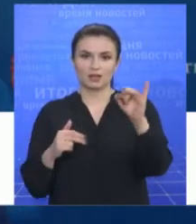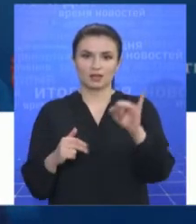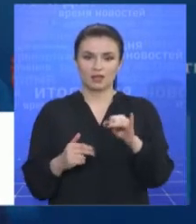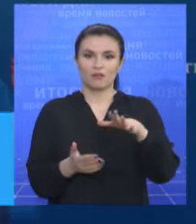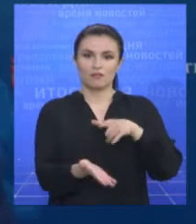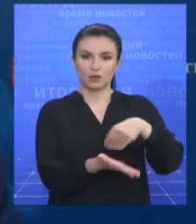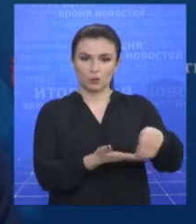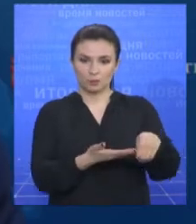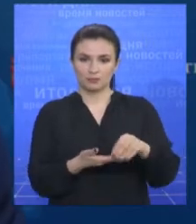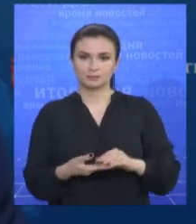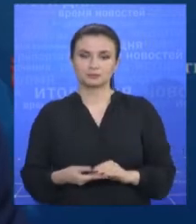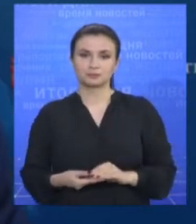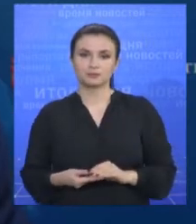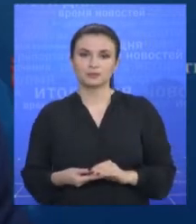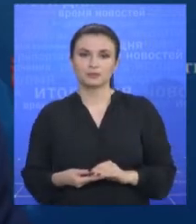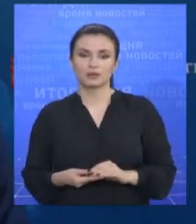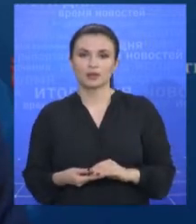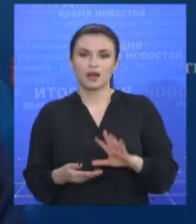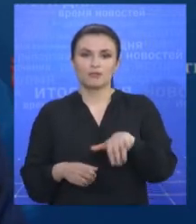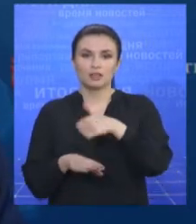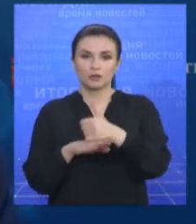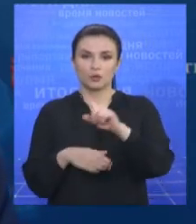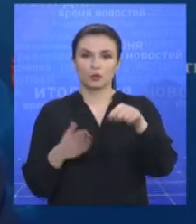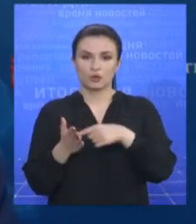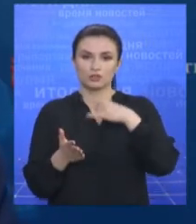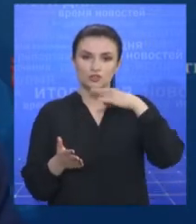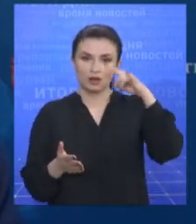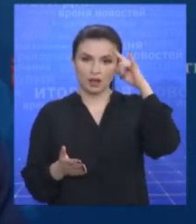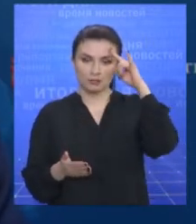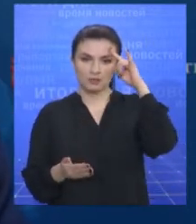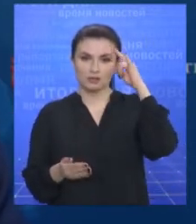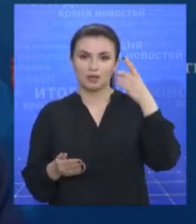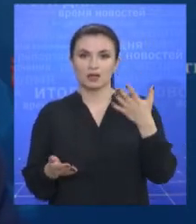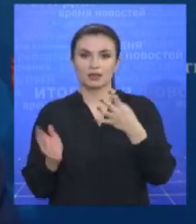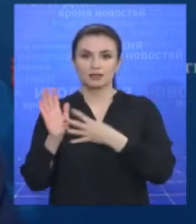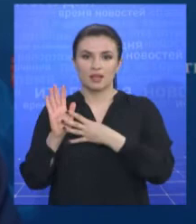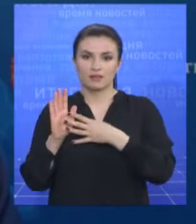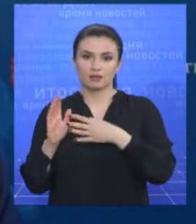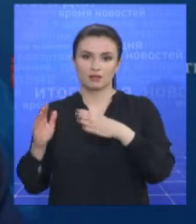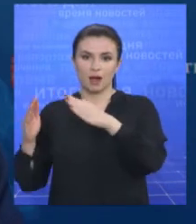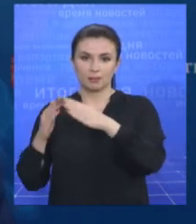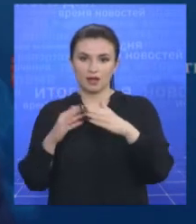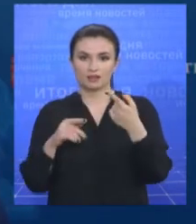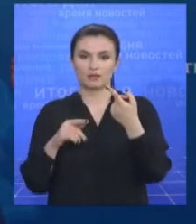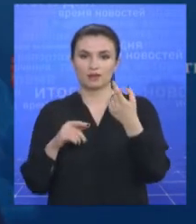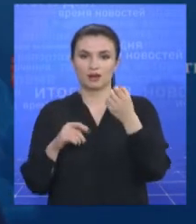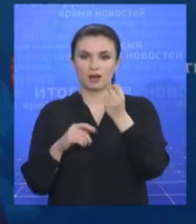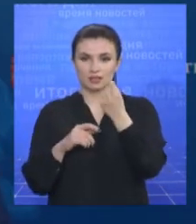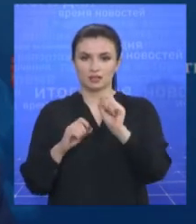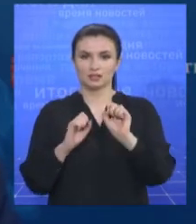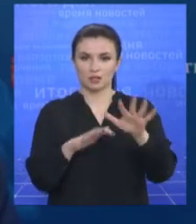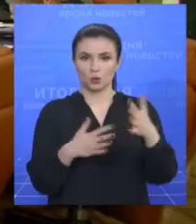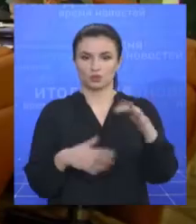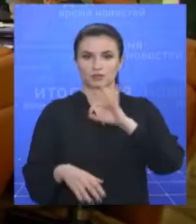и путем выкупа. В основном, конечно, в городе Челябинске. Вот это 9 объектов из 11 будет сдано